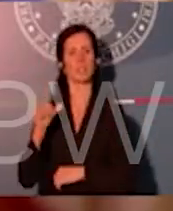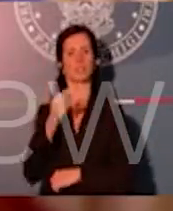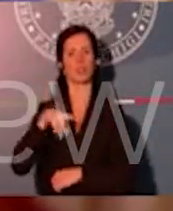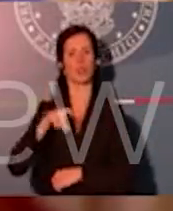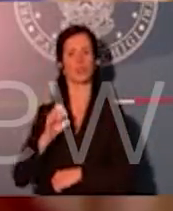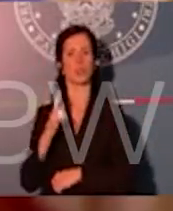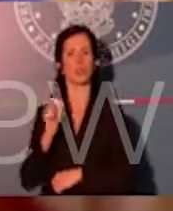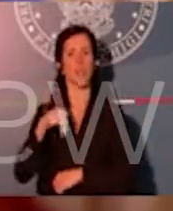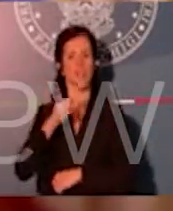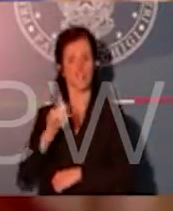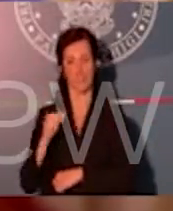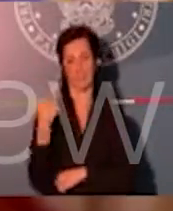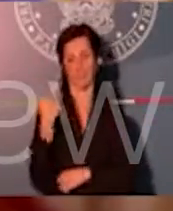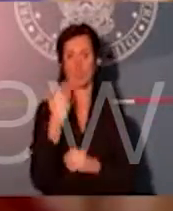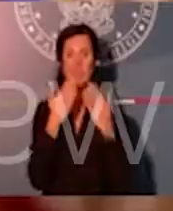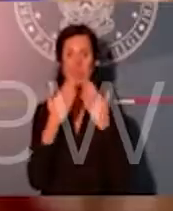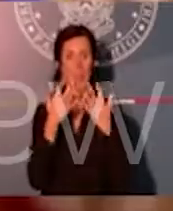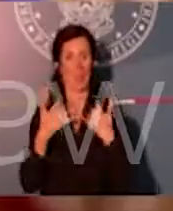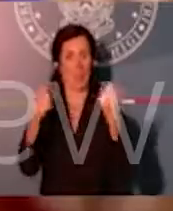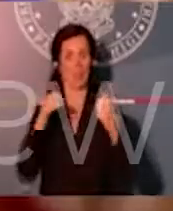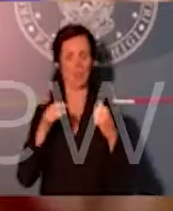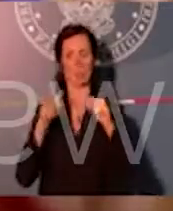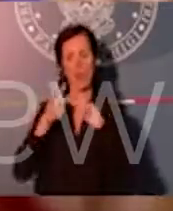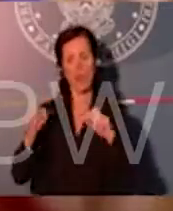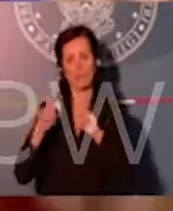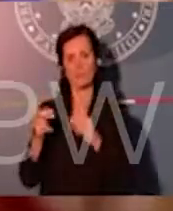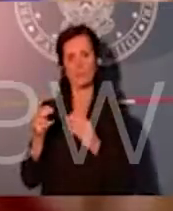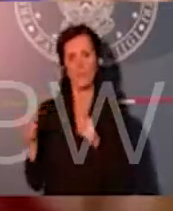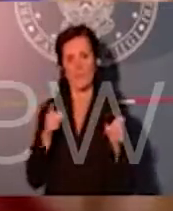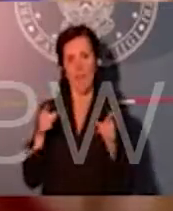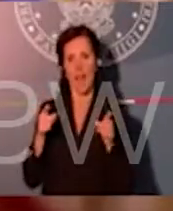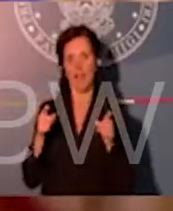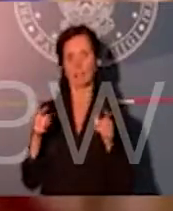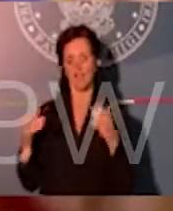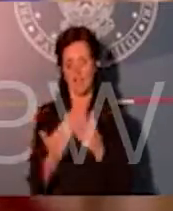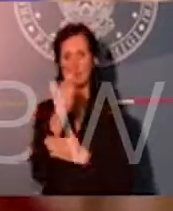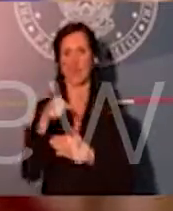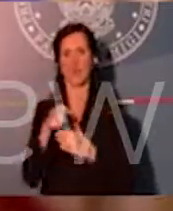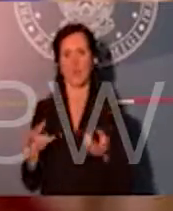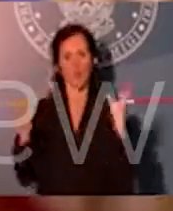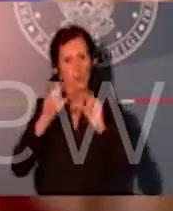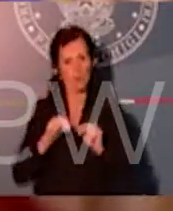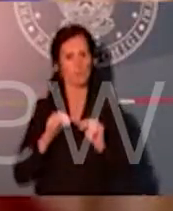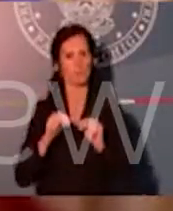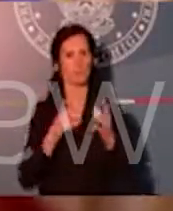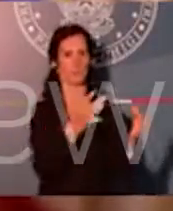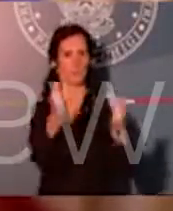in Parlamento per analizzare questa nuova fase, questa nuova ondata. Ritornerò anch'io e sarà un confronto costante.